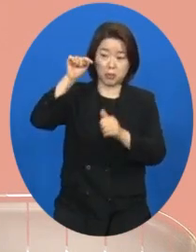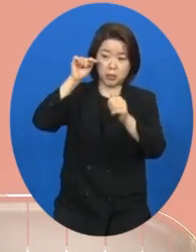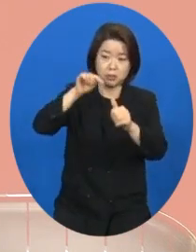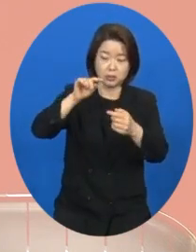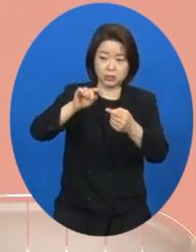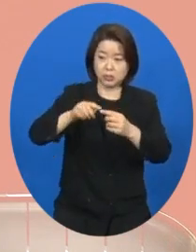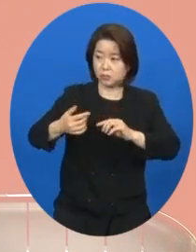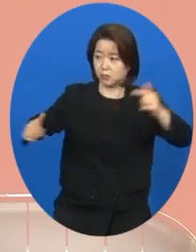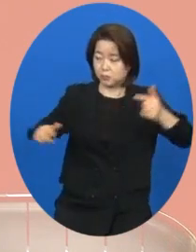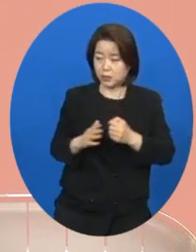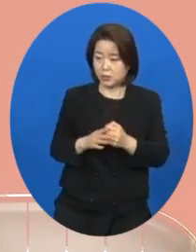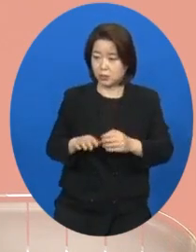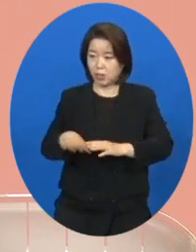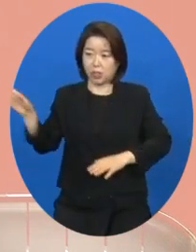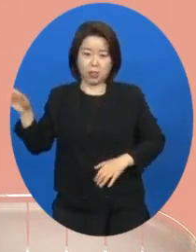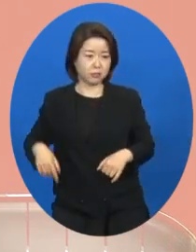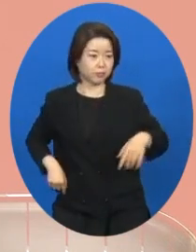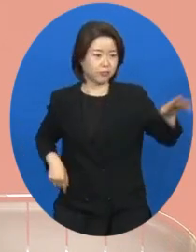심각한 문제죠.